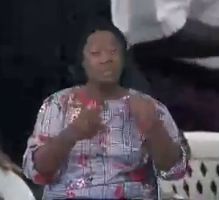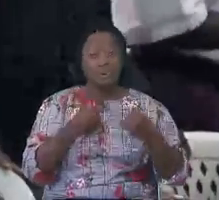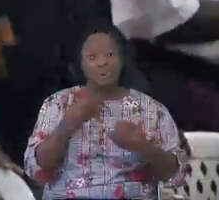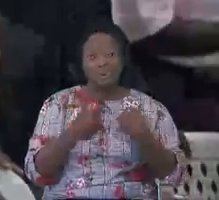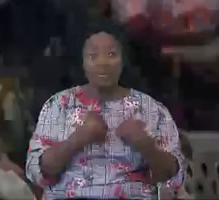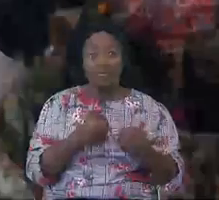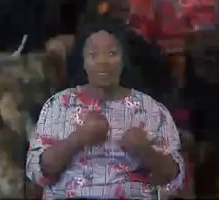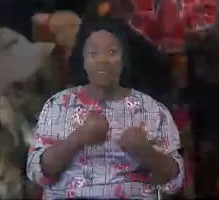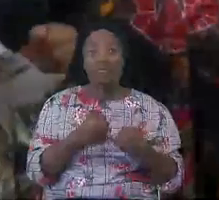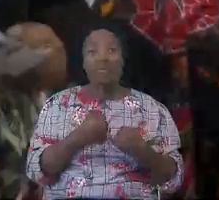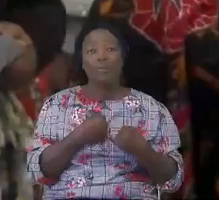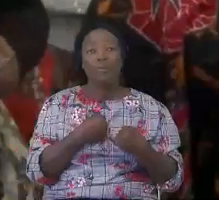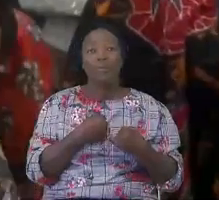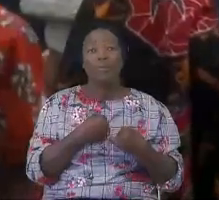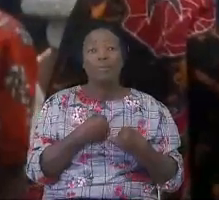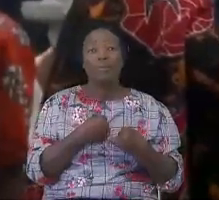la satisfaction éternelle,